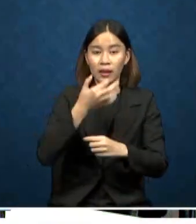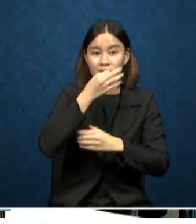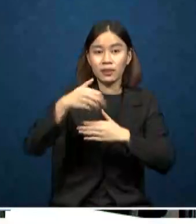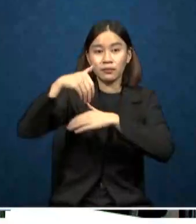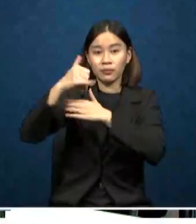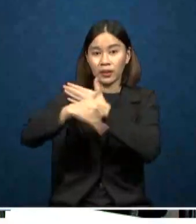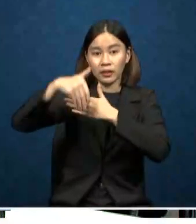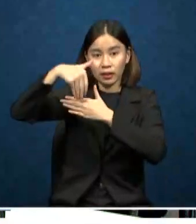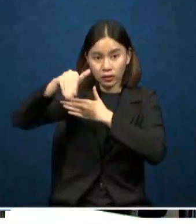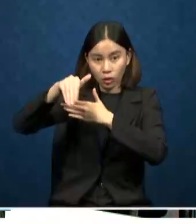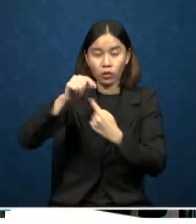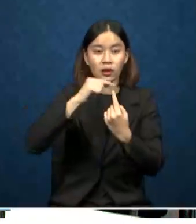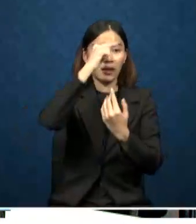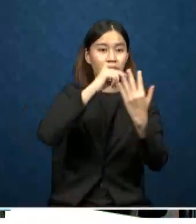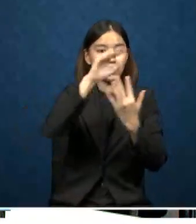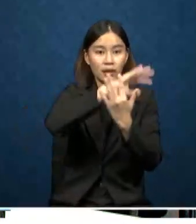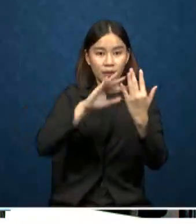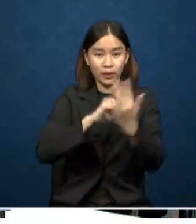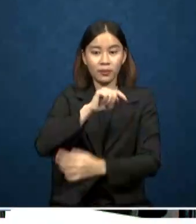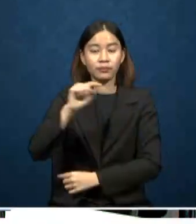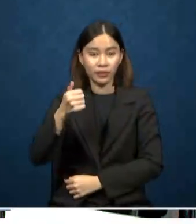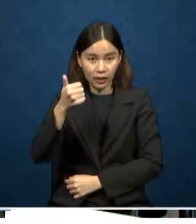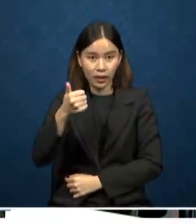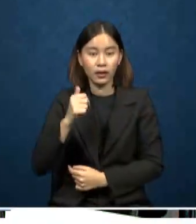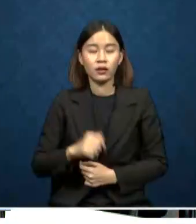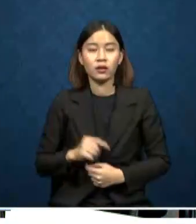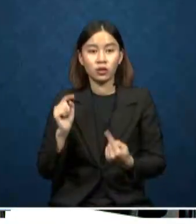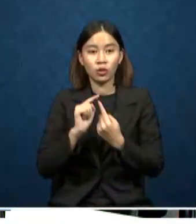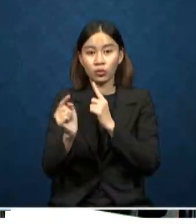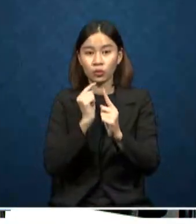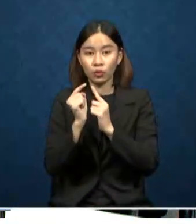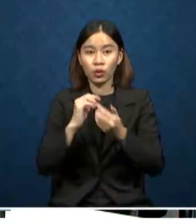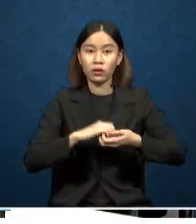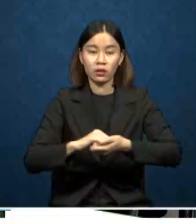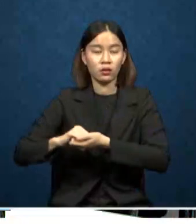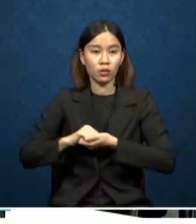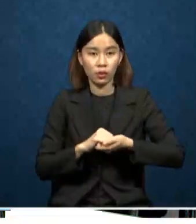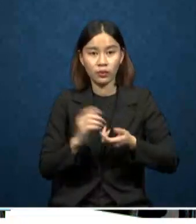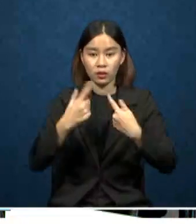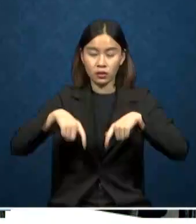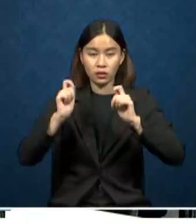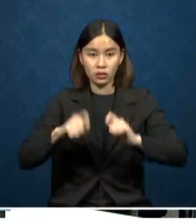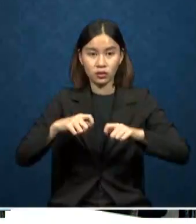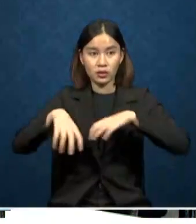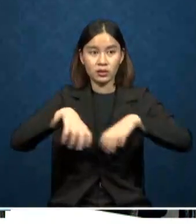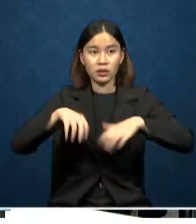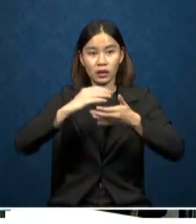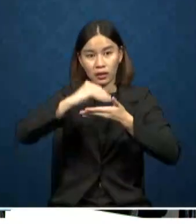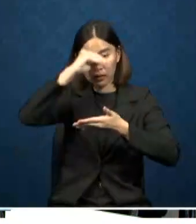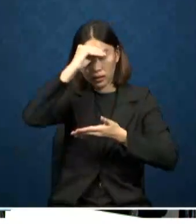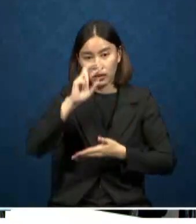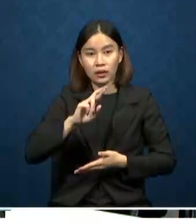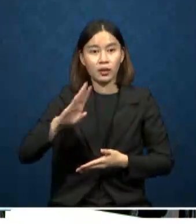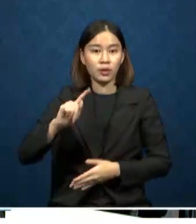ประเทศและในประเทศด้วยนะคะมิใช่เพียงการประสานร่วมมือลงนามในการจัดการศึกษาในระบบ